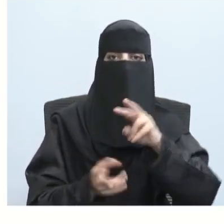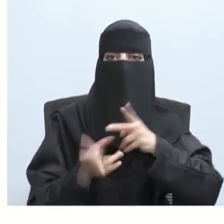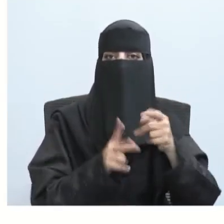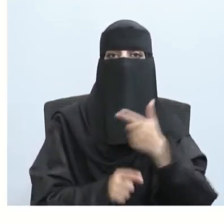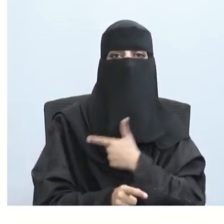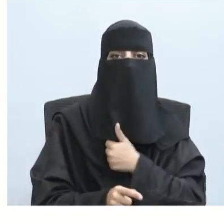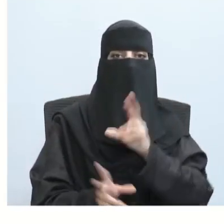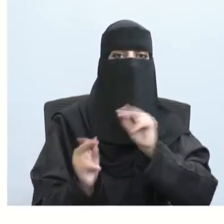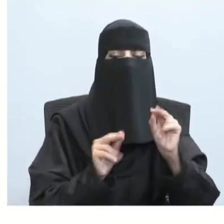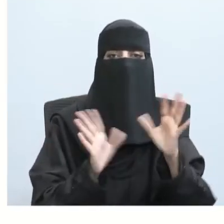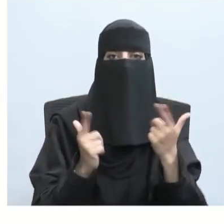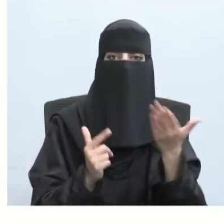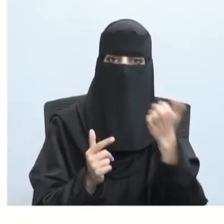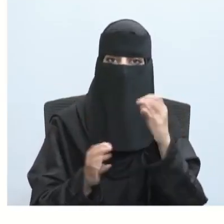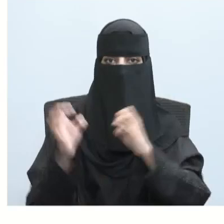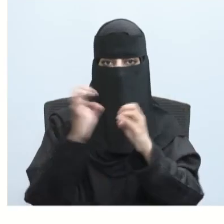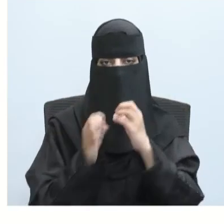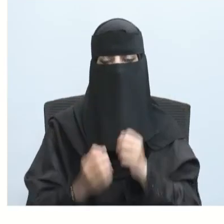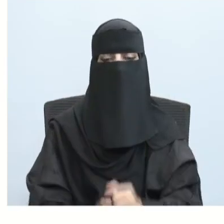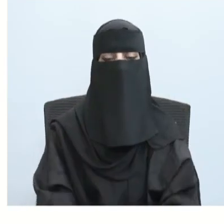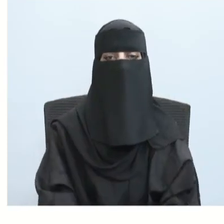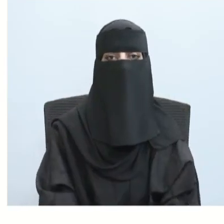عزيزي الطالب وعزيزه الطالبه